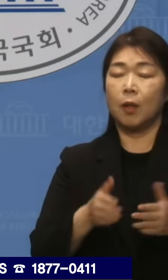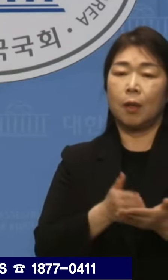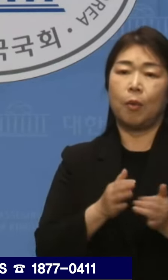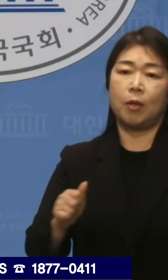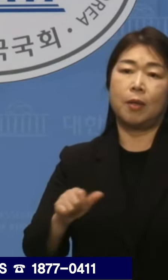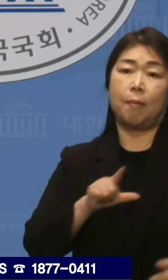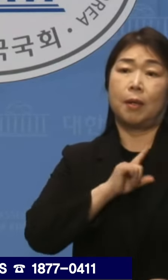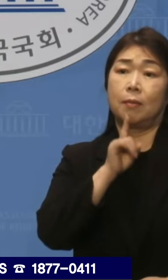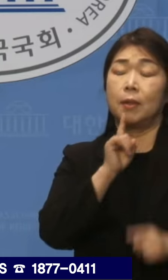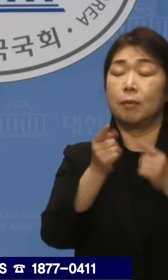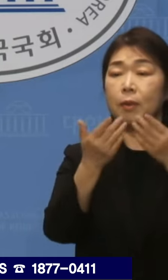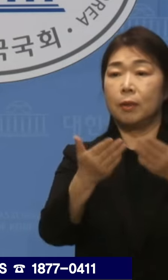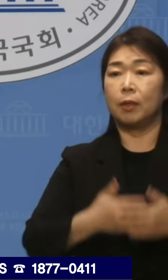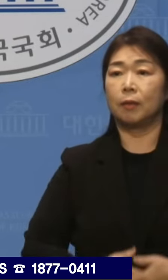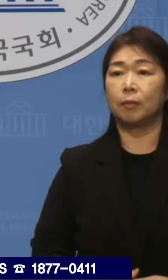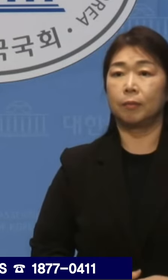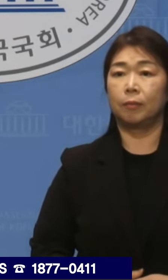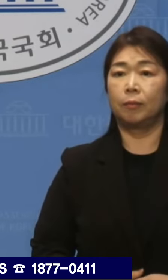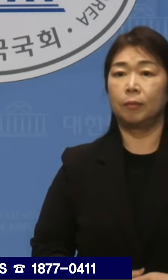원내대변인 논평입니다.